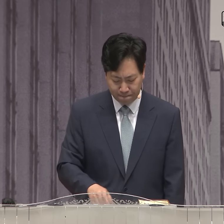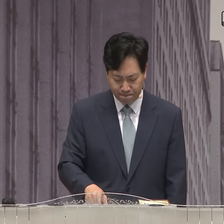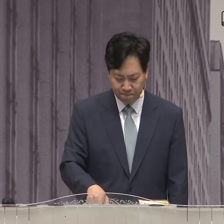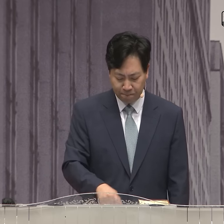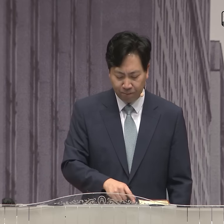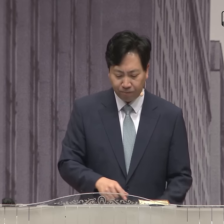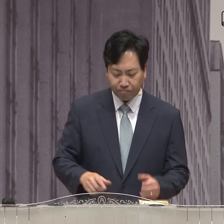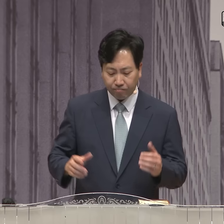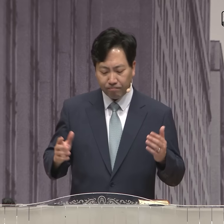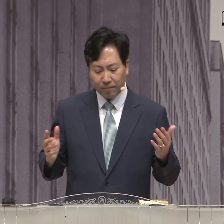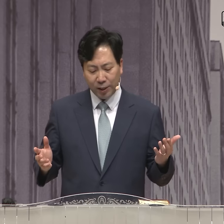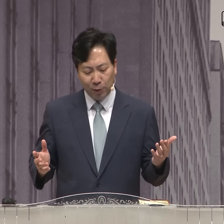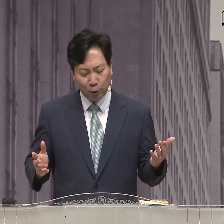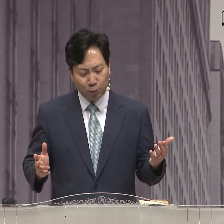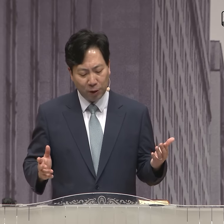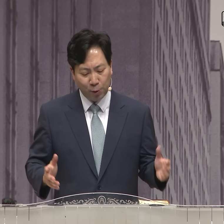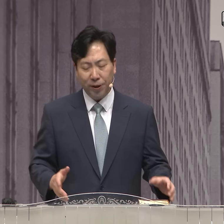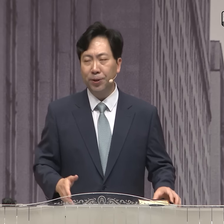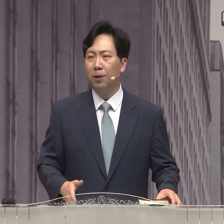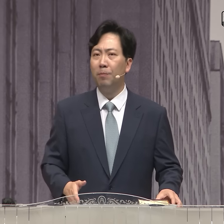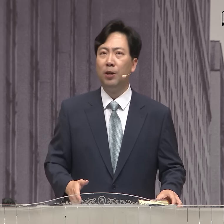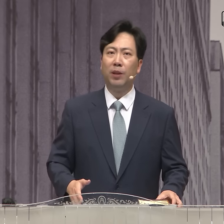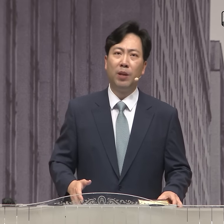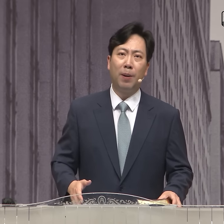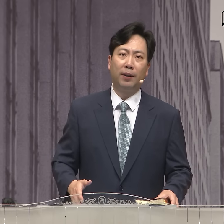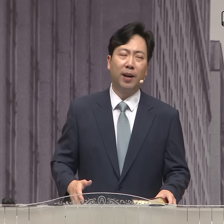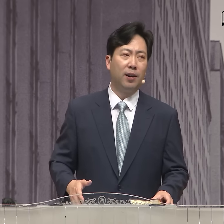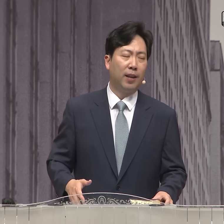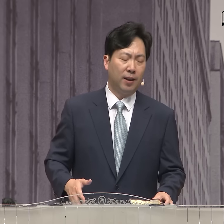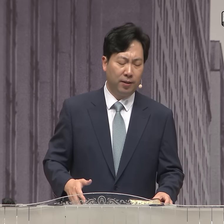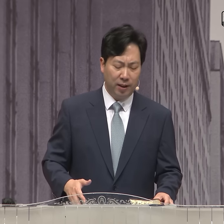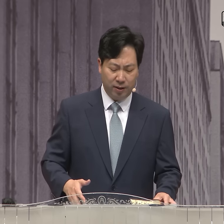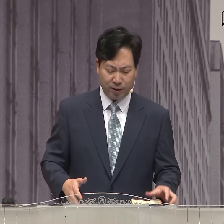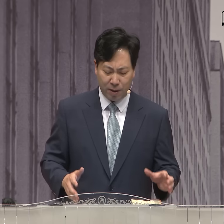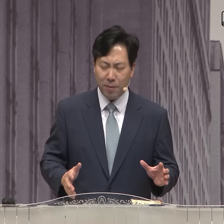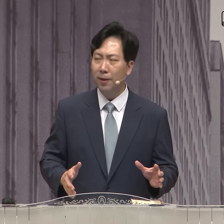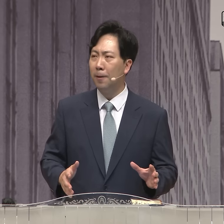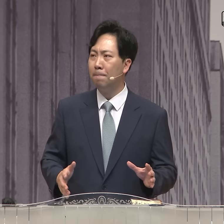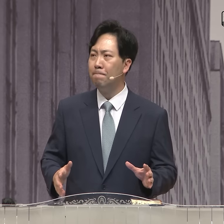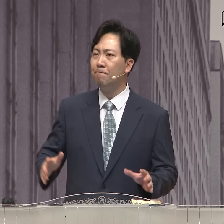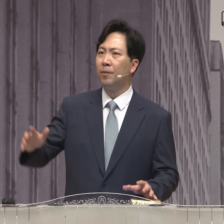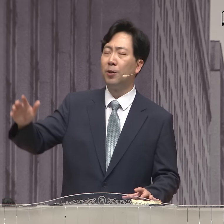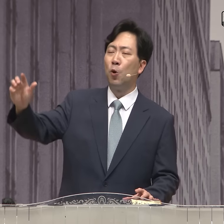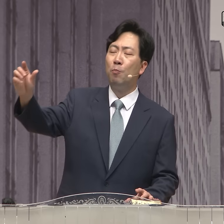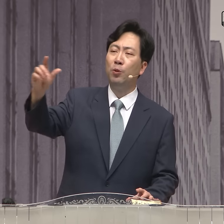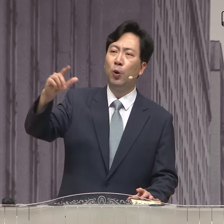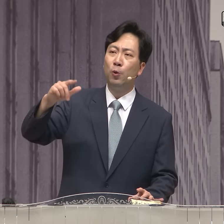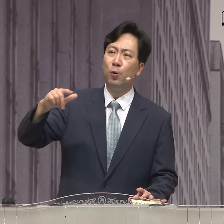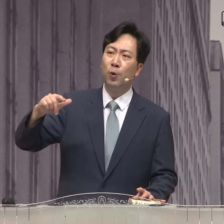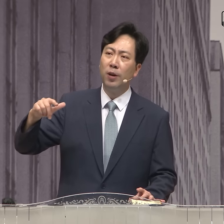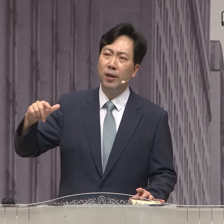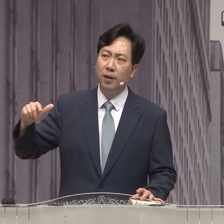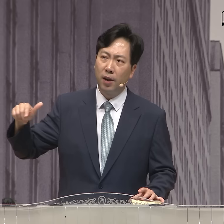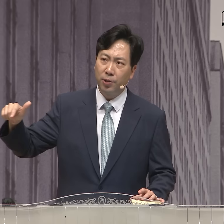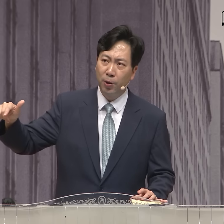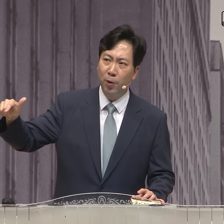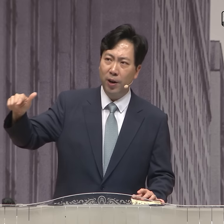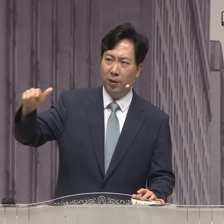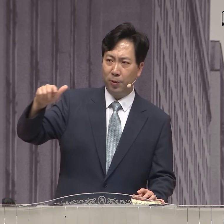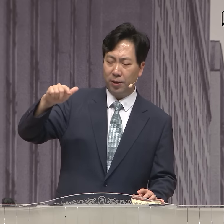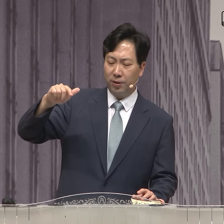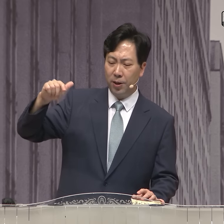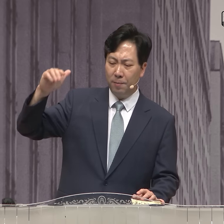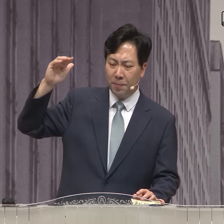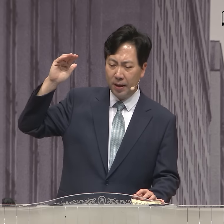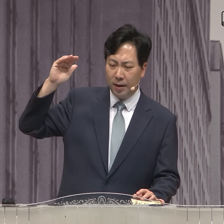축복합니다. 지금도 수많은 곳에서 믿음 때문에 박해를 당하는 이들이 참 많아요. 그래서 오픈도